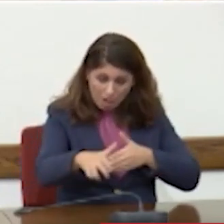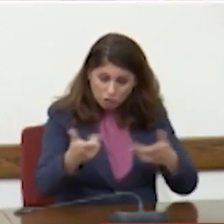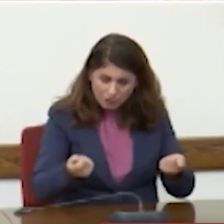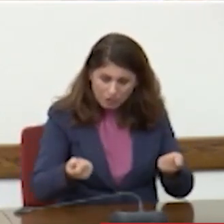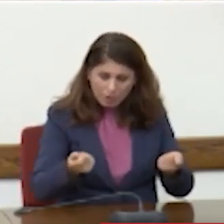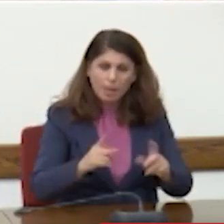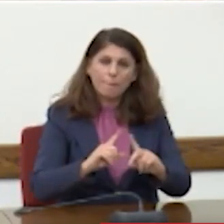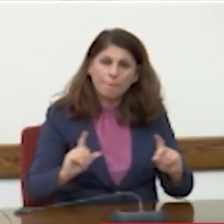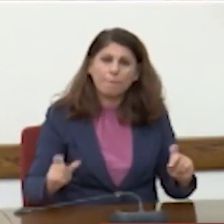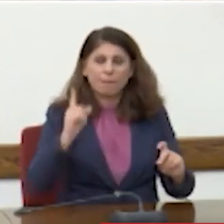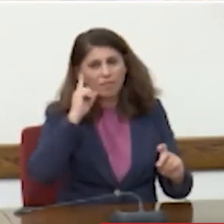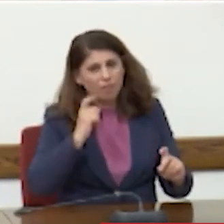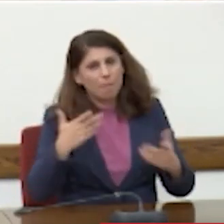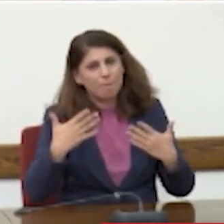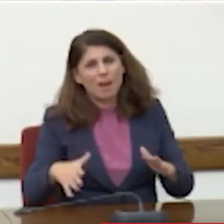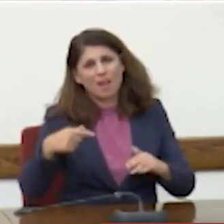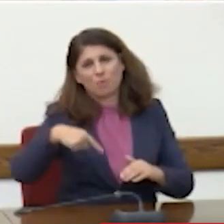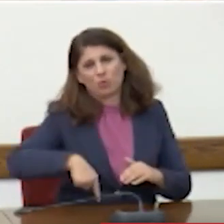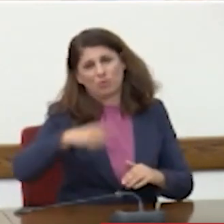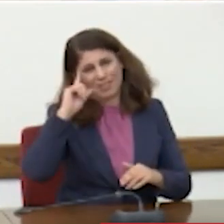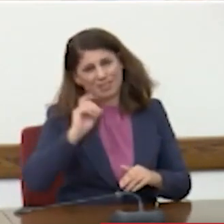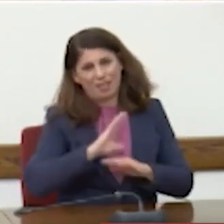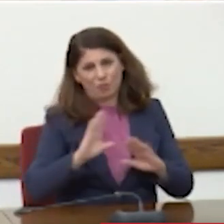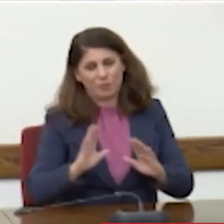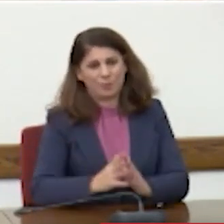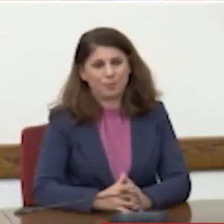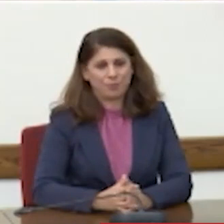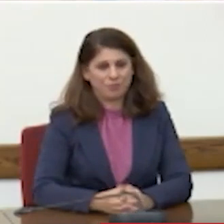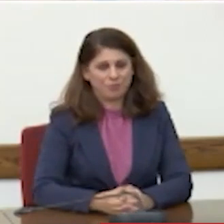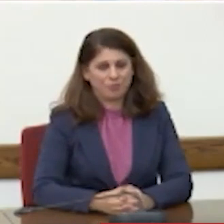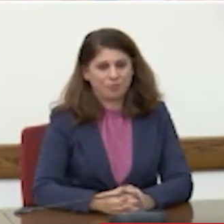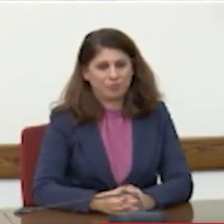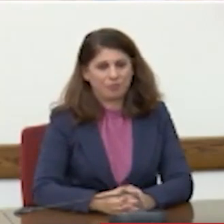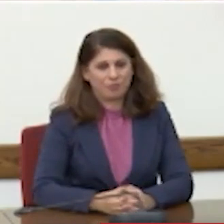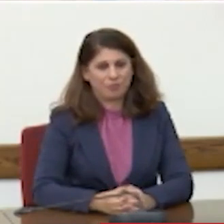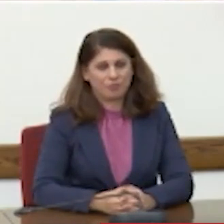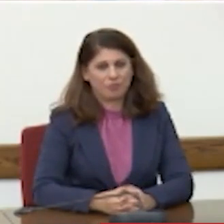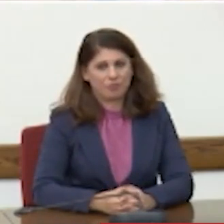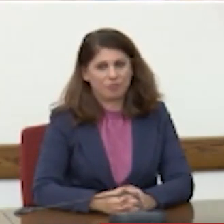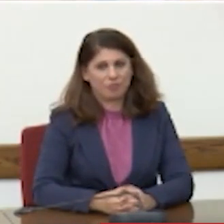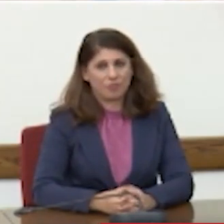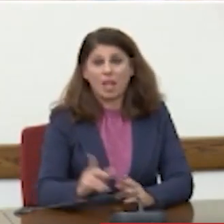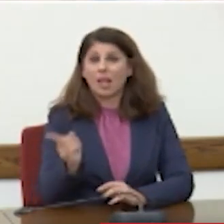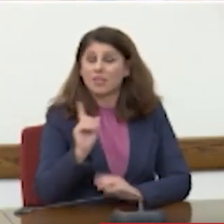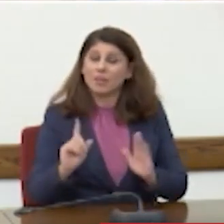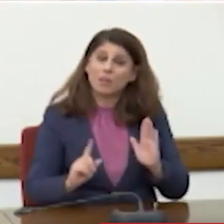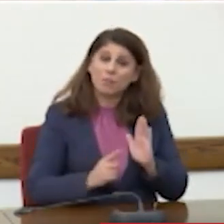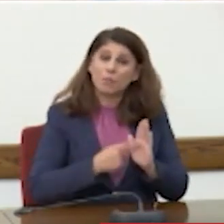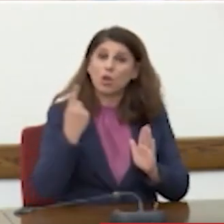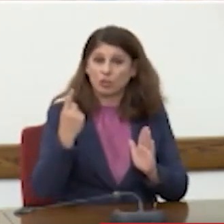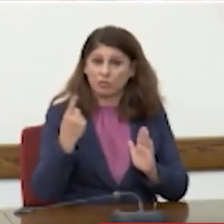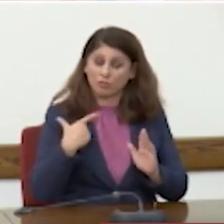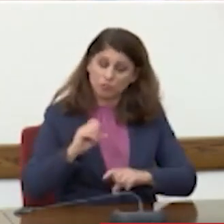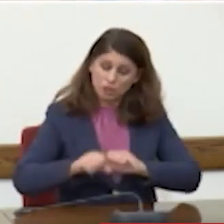των εργασιών του Φόρουμ «Η Ελλάδα 2040», το οποίο διοργανώνει η Επιτροπή της Γιάννας Αγγελοπούλου για τα 200 χρόνια από την